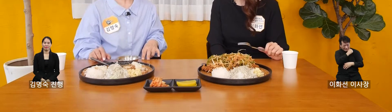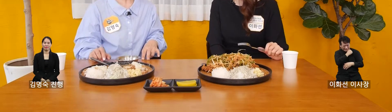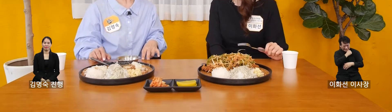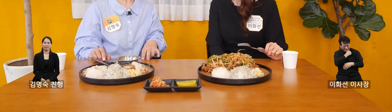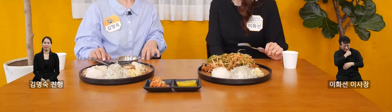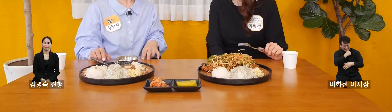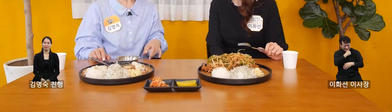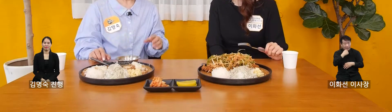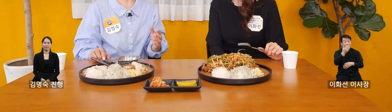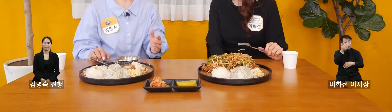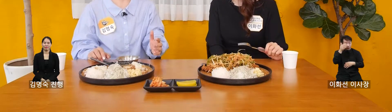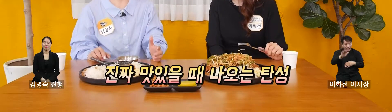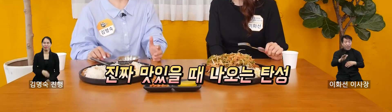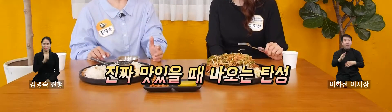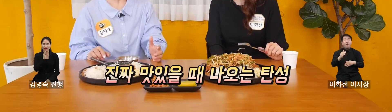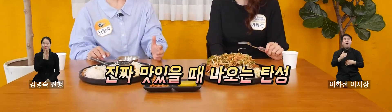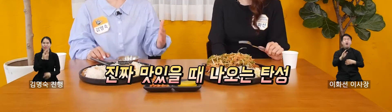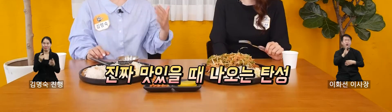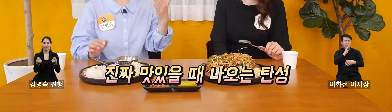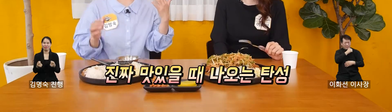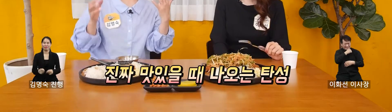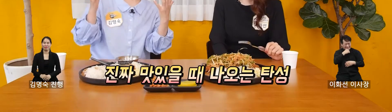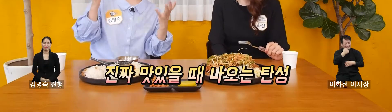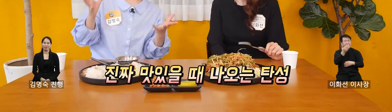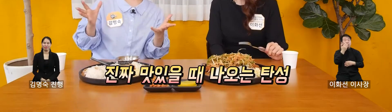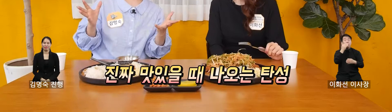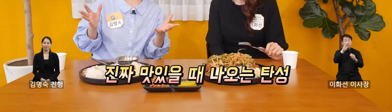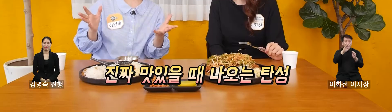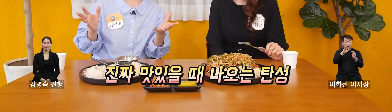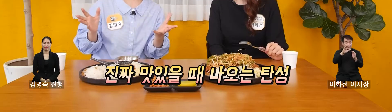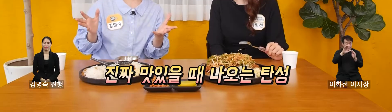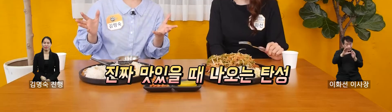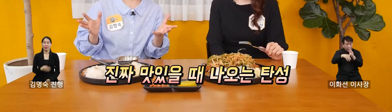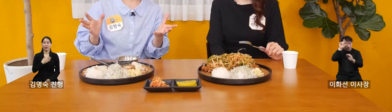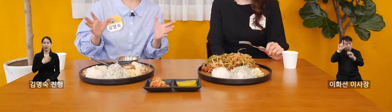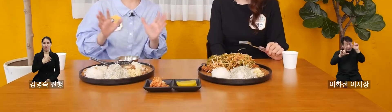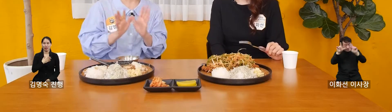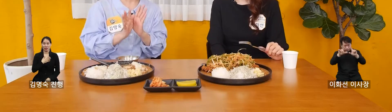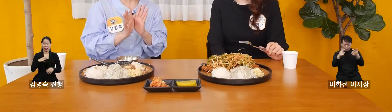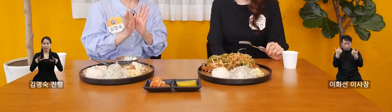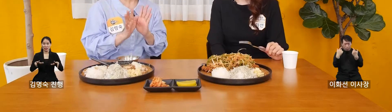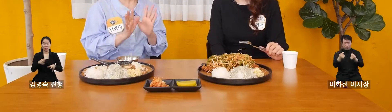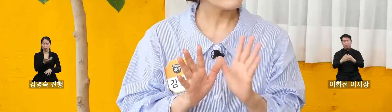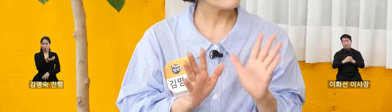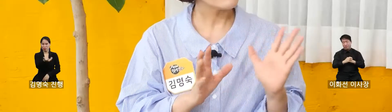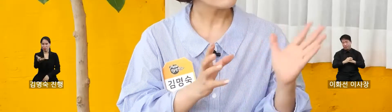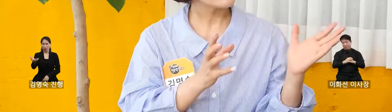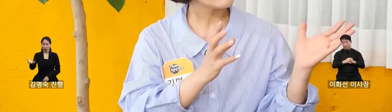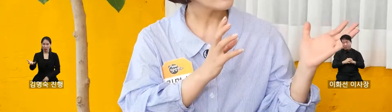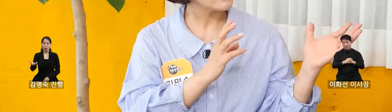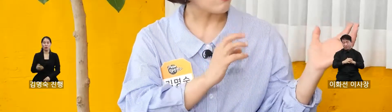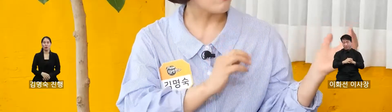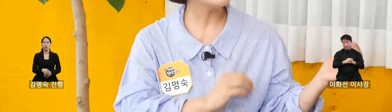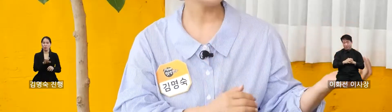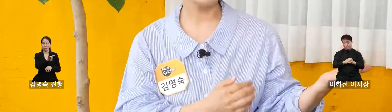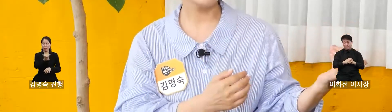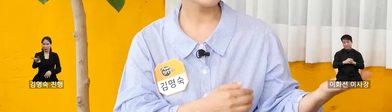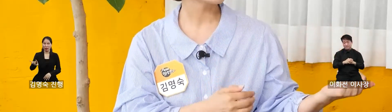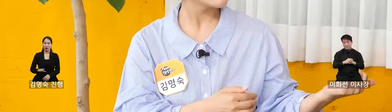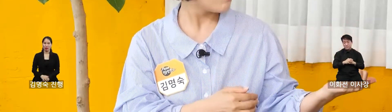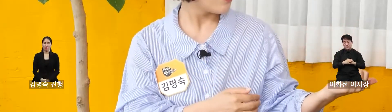때 나오는 표정이죠? 네네네. 제가 지금껏 다니면서 왜냐면 우리